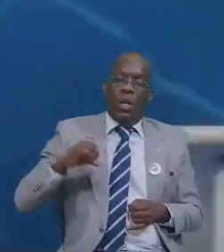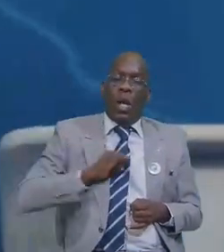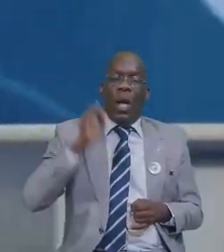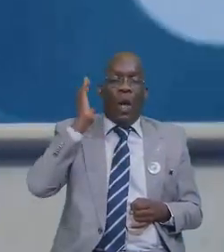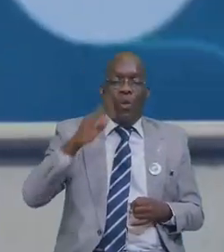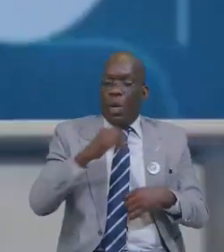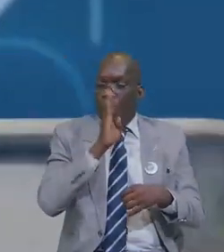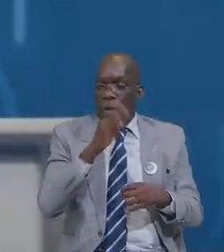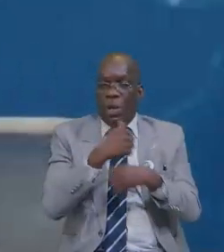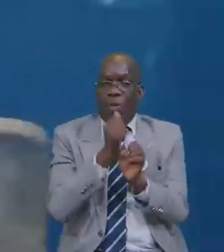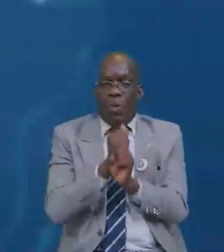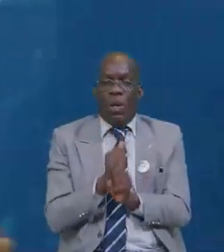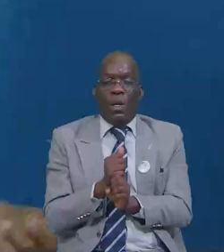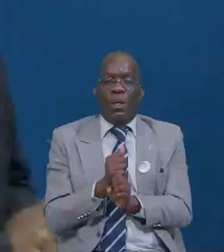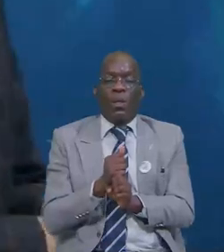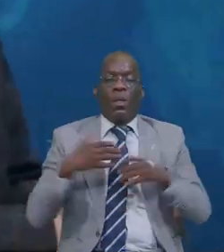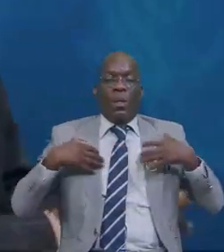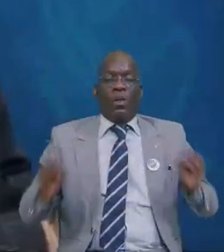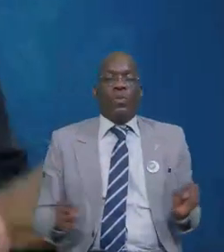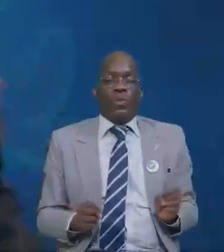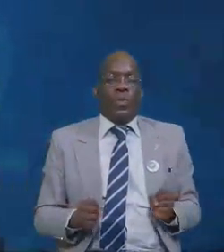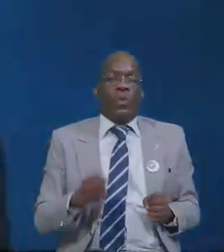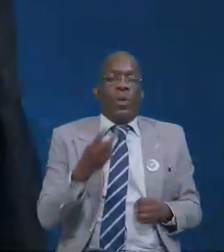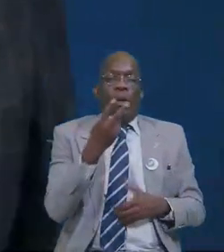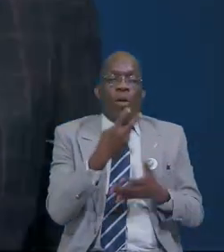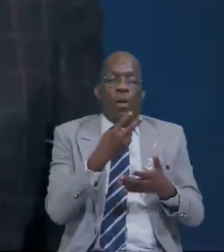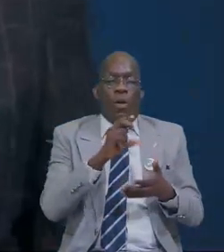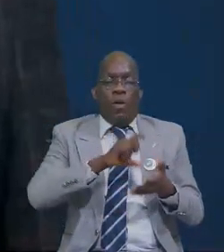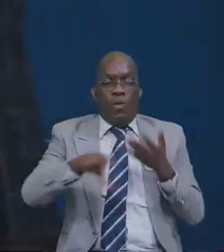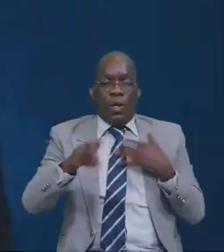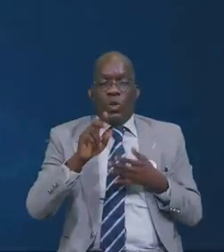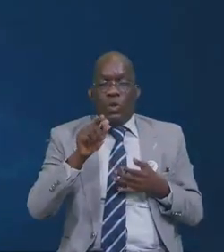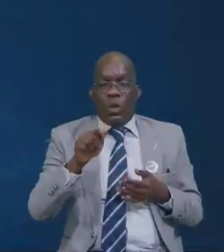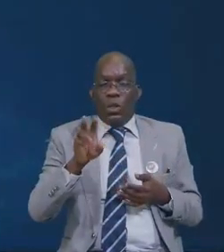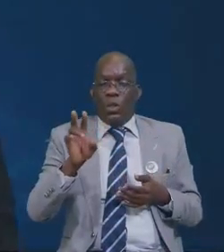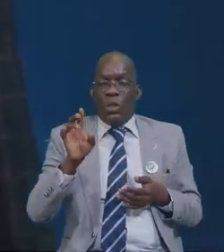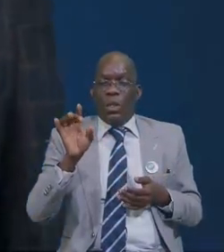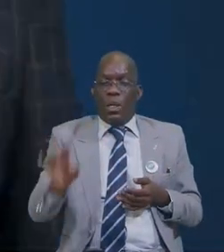serai, voyez le verset 28, verset 28.